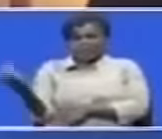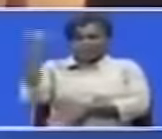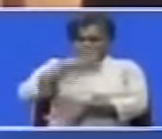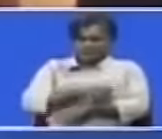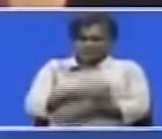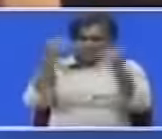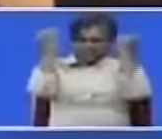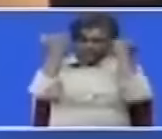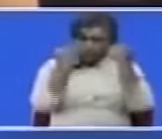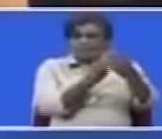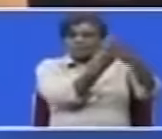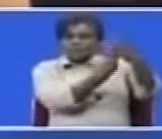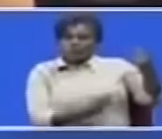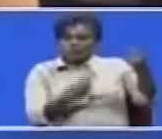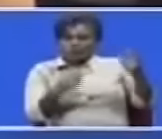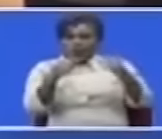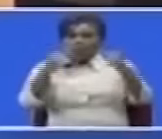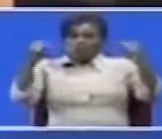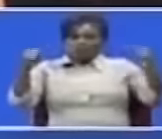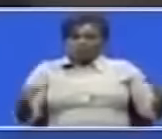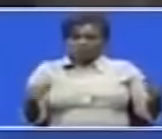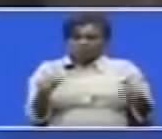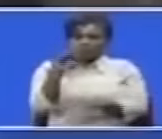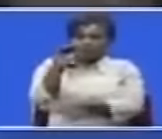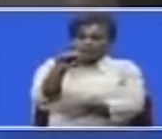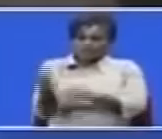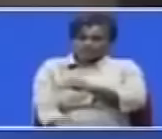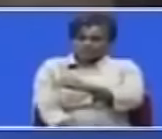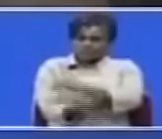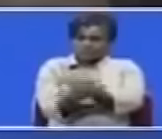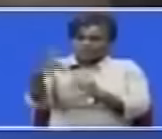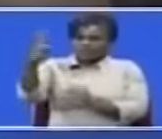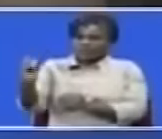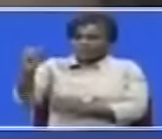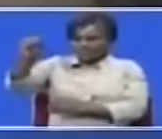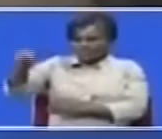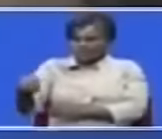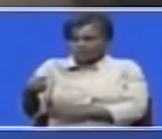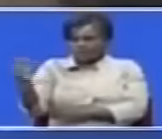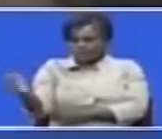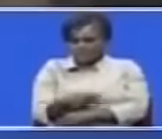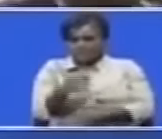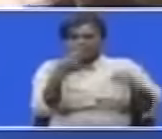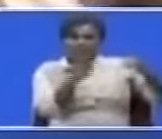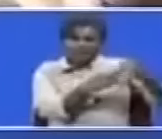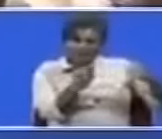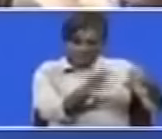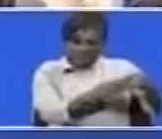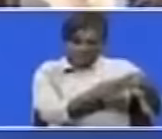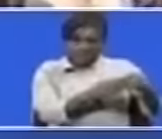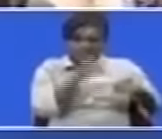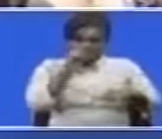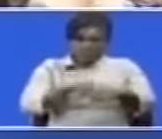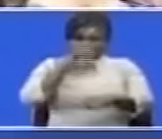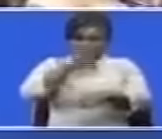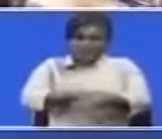Kwenye kesi hiyo wawili hao walipinga madai ya kuitisha hongo ya shilingi 20,000 mwezi Agosti, kisa walichofumaniwa